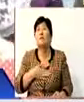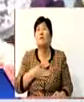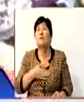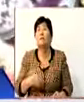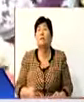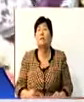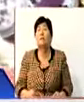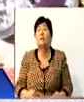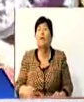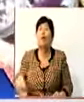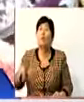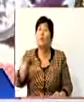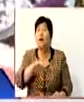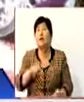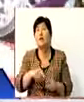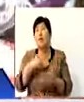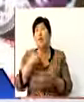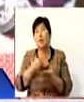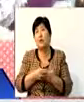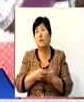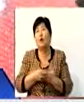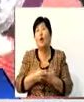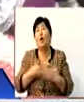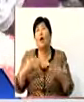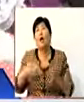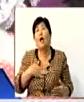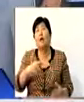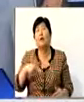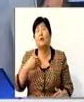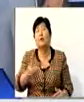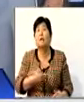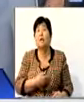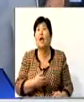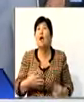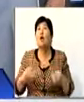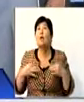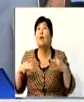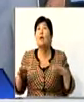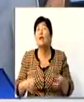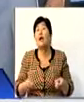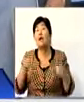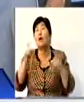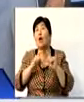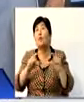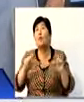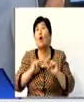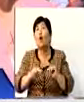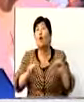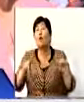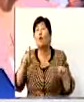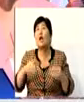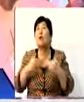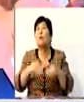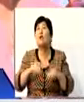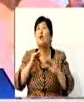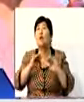біздің мұғалімдерге барлығына да өзімнің үлкен алғысымды білдіргім келеді. Мерекелік шарада іргелі білім ордасының оқытушылары,